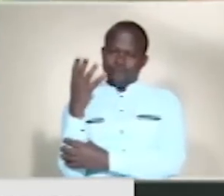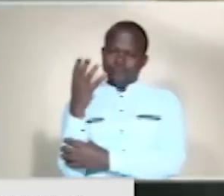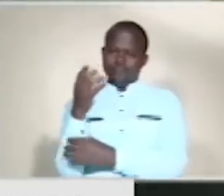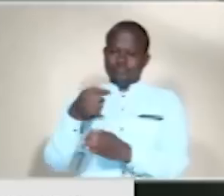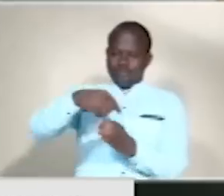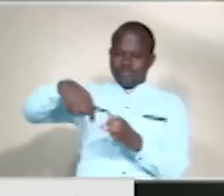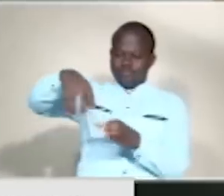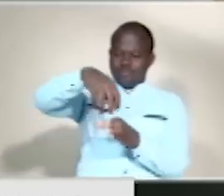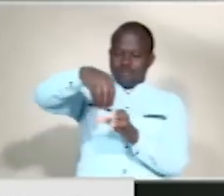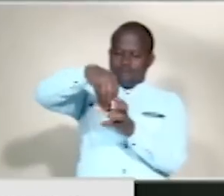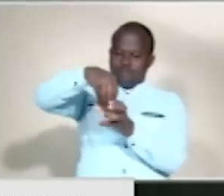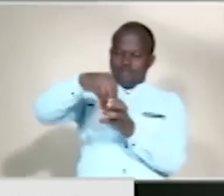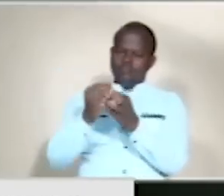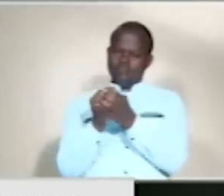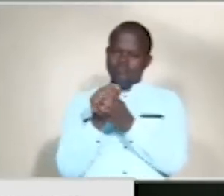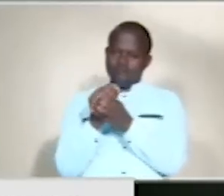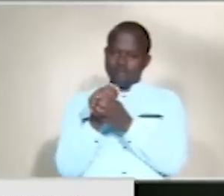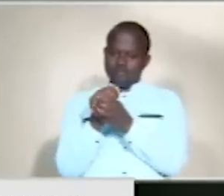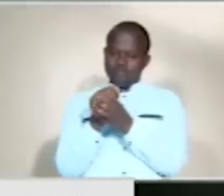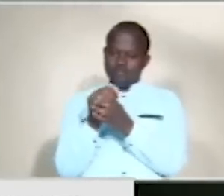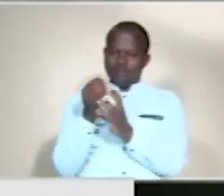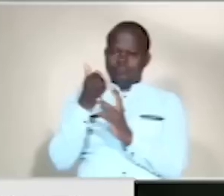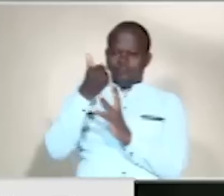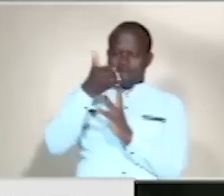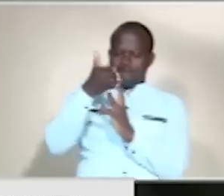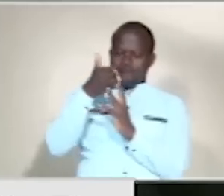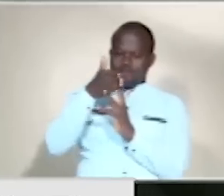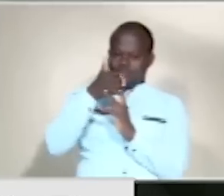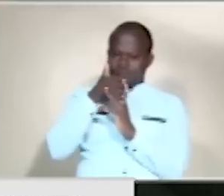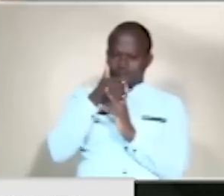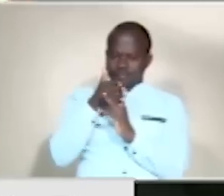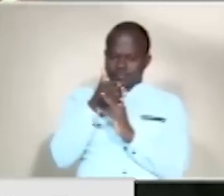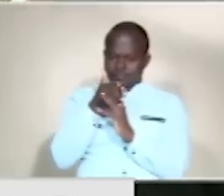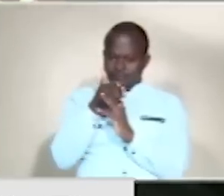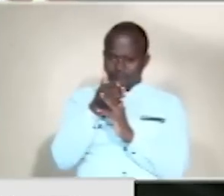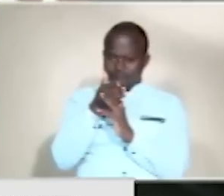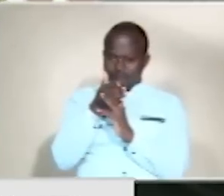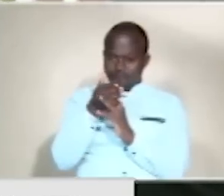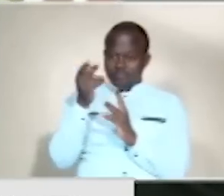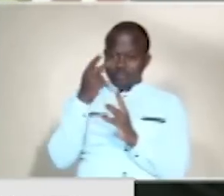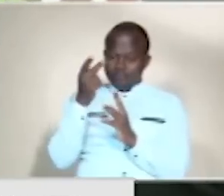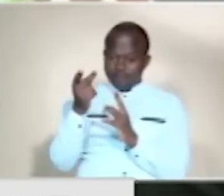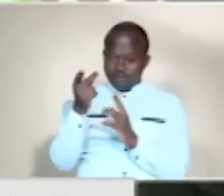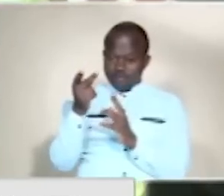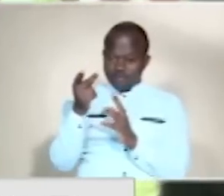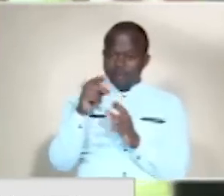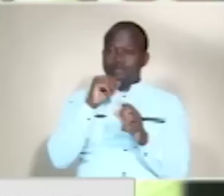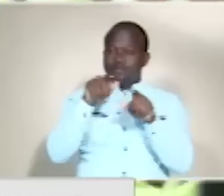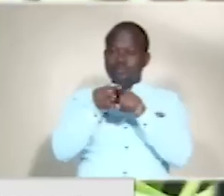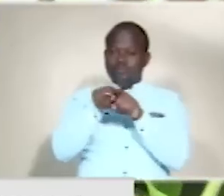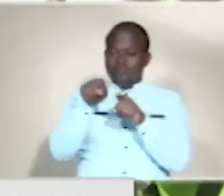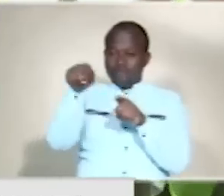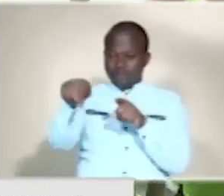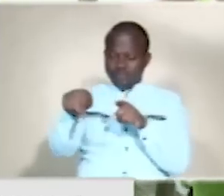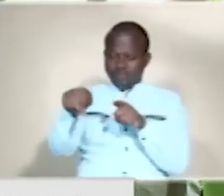kiri mu giho ukagira ukagikata uru rubuto ngiye gushyiramo nagari kimwe